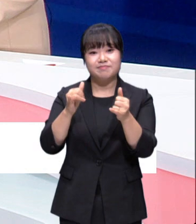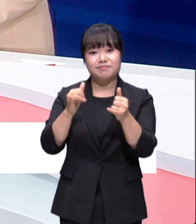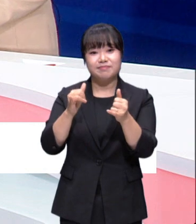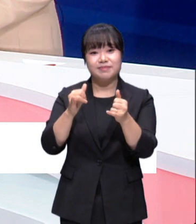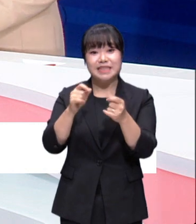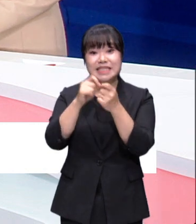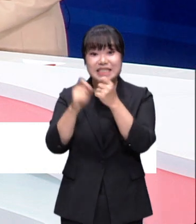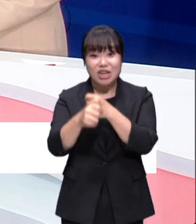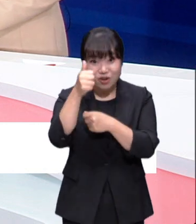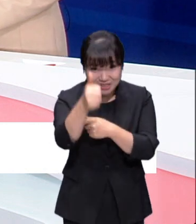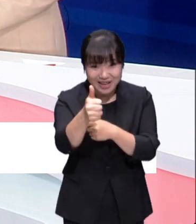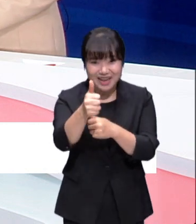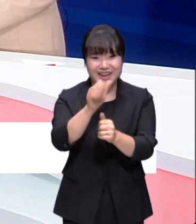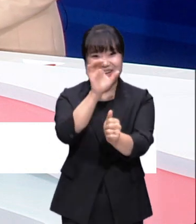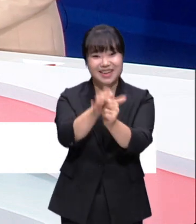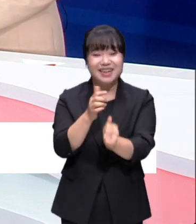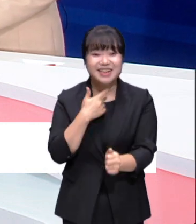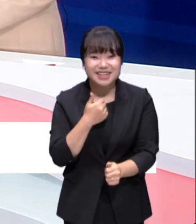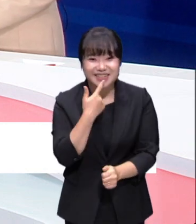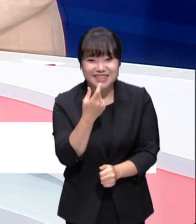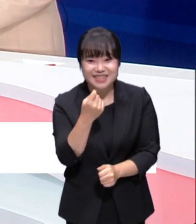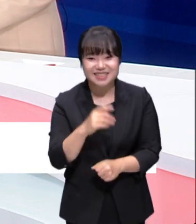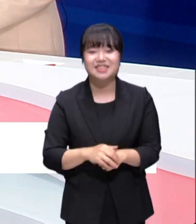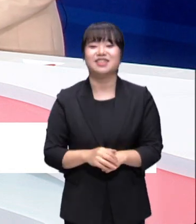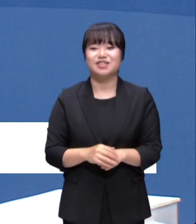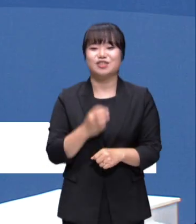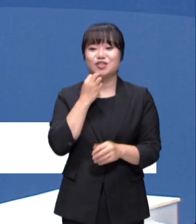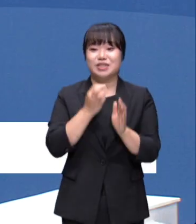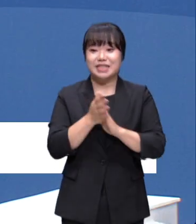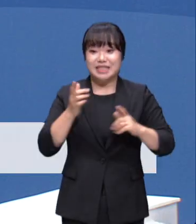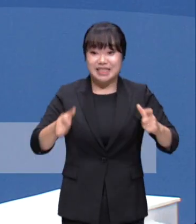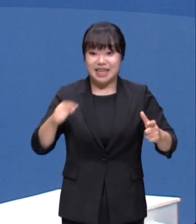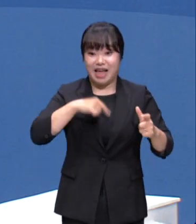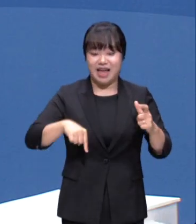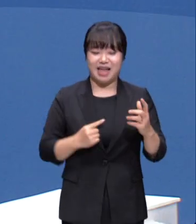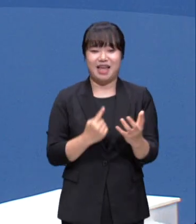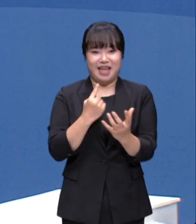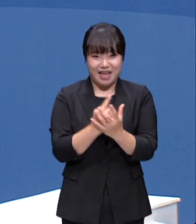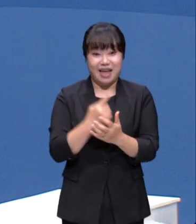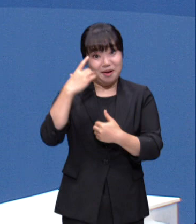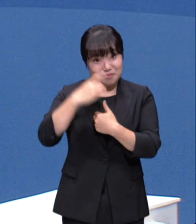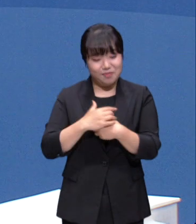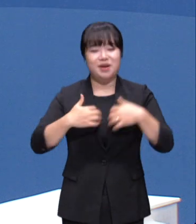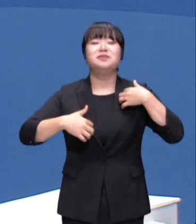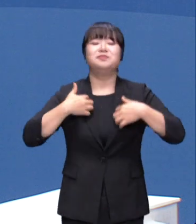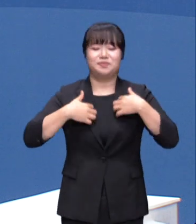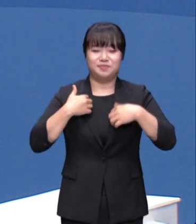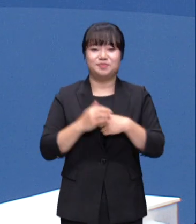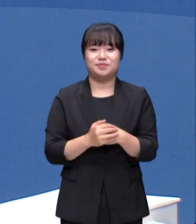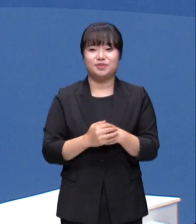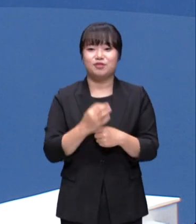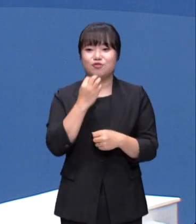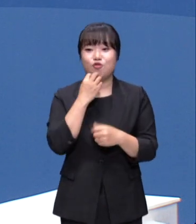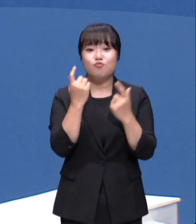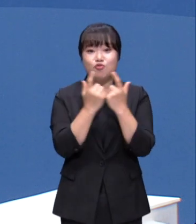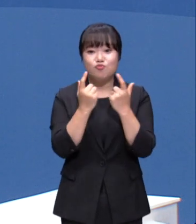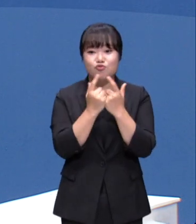어떻습니까? 그 서울에 있는 기관에 근무하게 돼서 매우 기쁩니다. 네. 그 서울